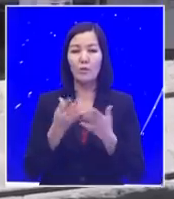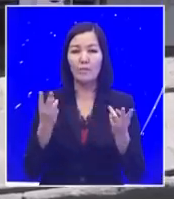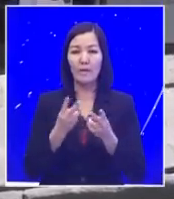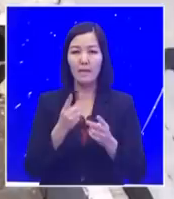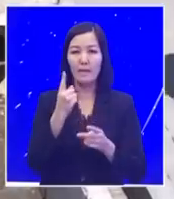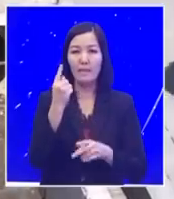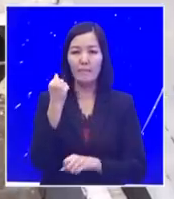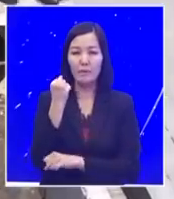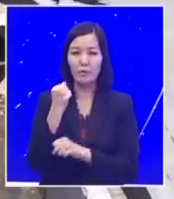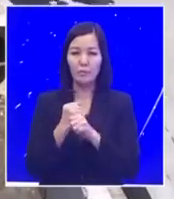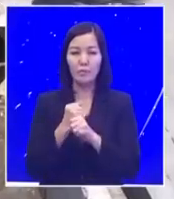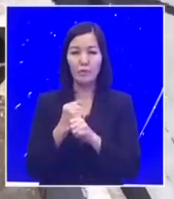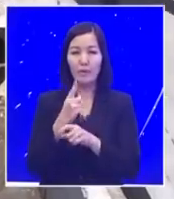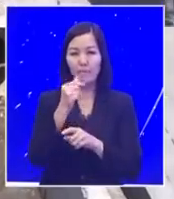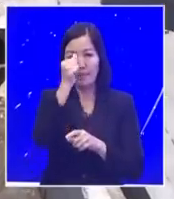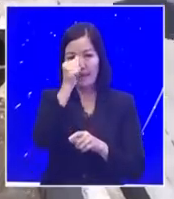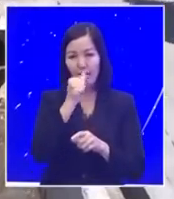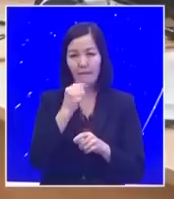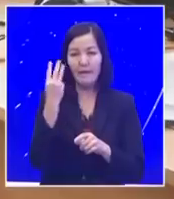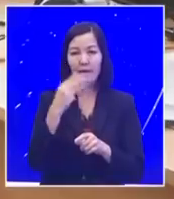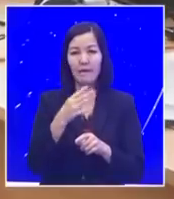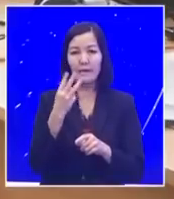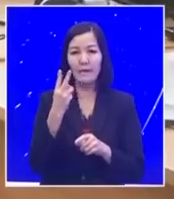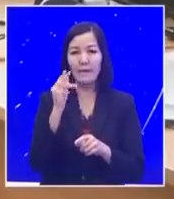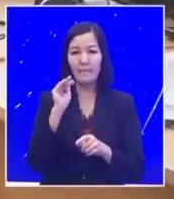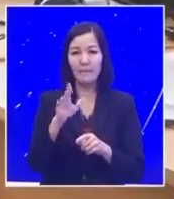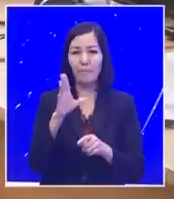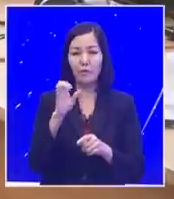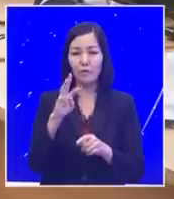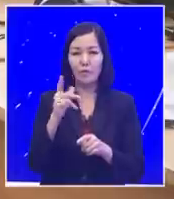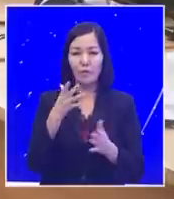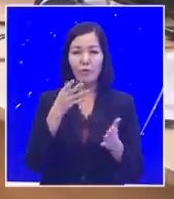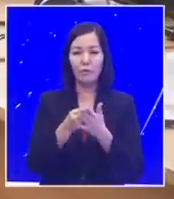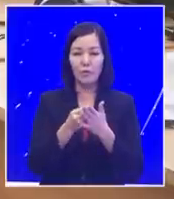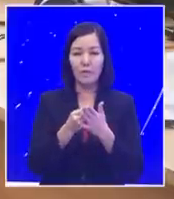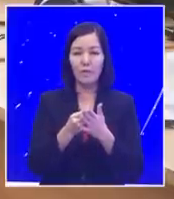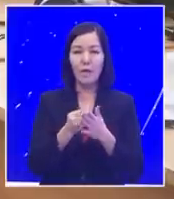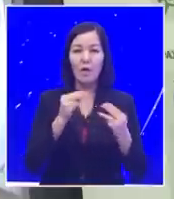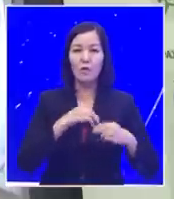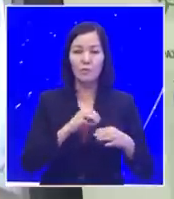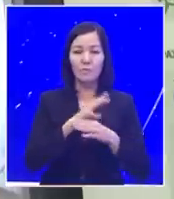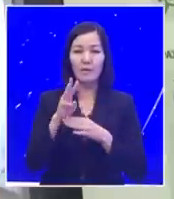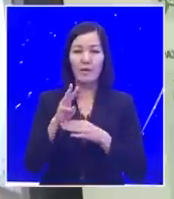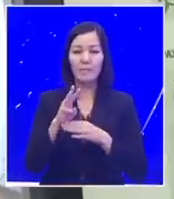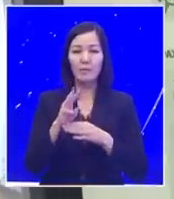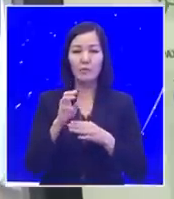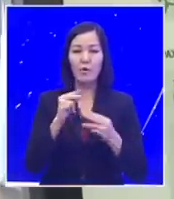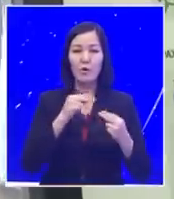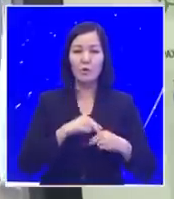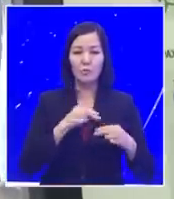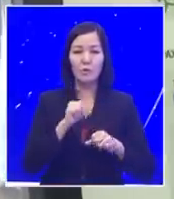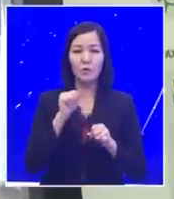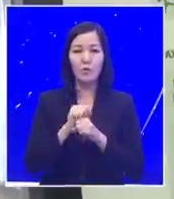жұмысшыға әлеуметтік төлемнің көлемі айына 42 500 теңге. Карантинге орай жұмыспен қамту орталықтары жұмысын тоқтатуына